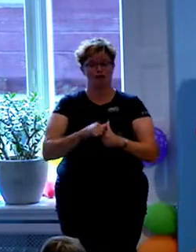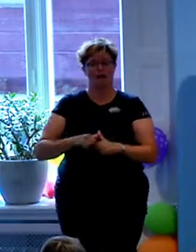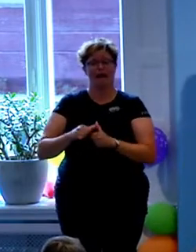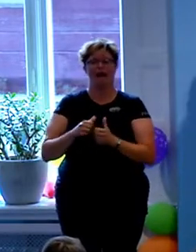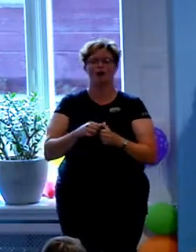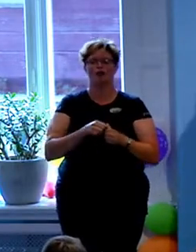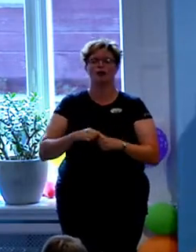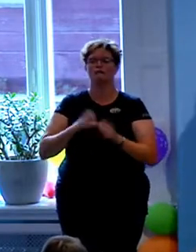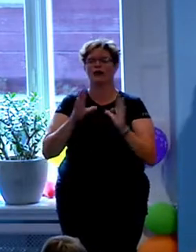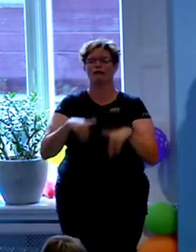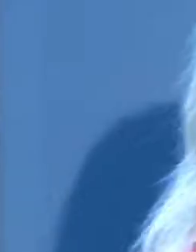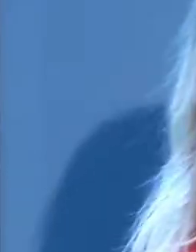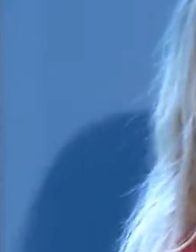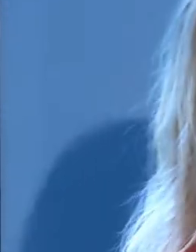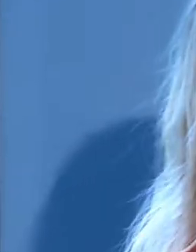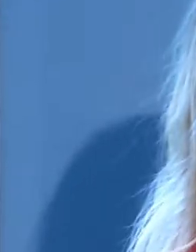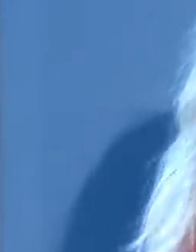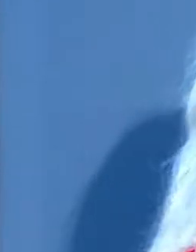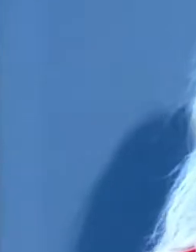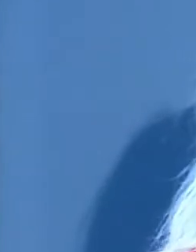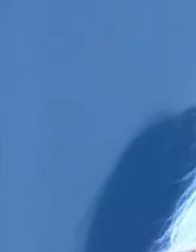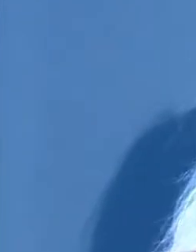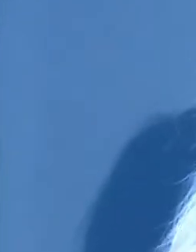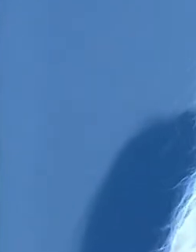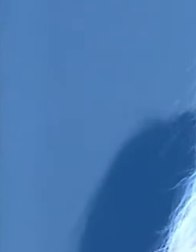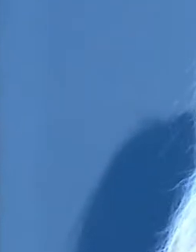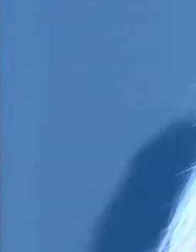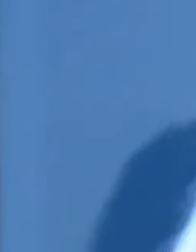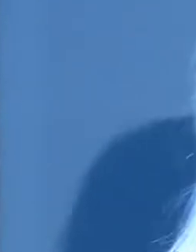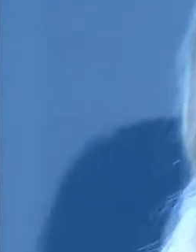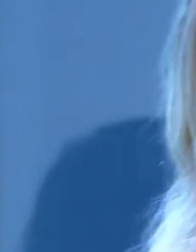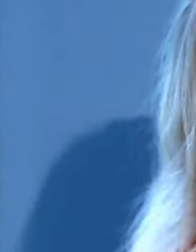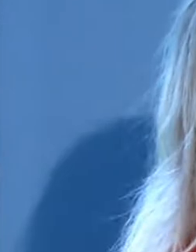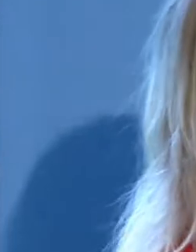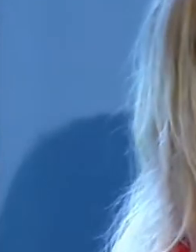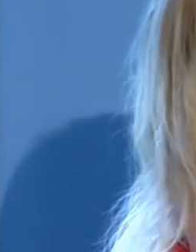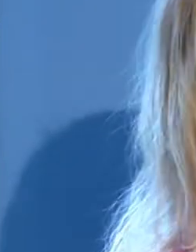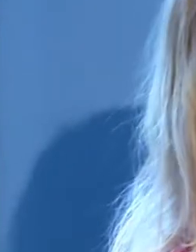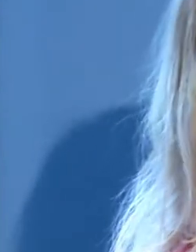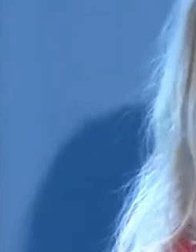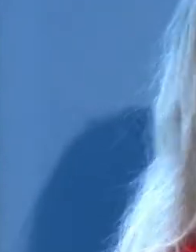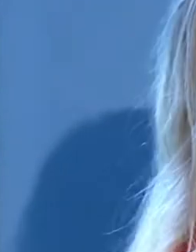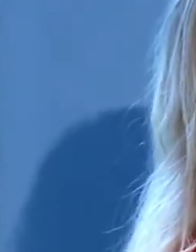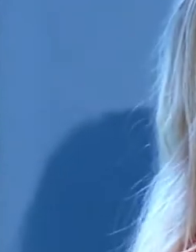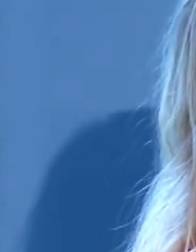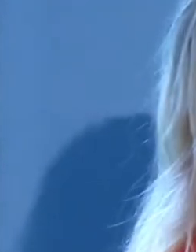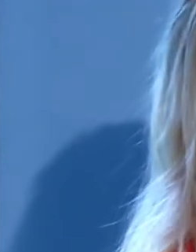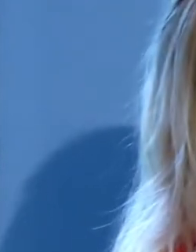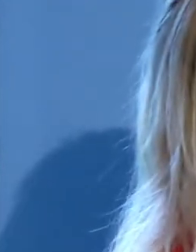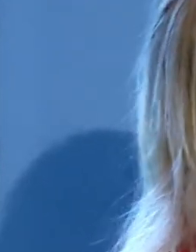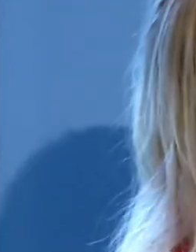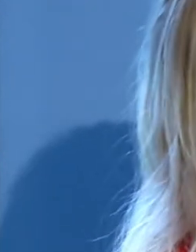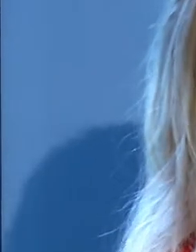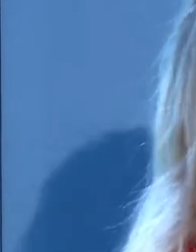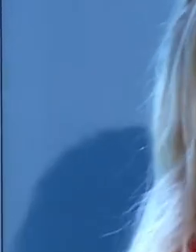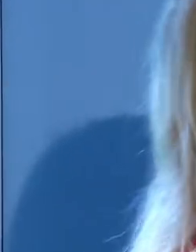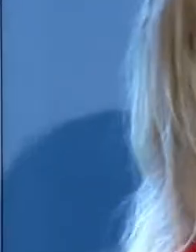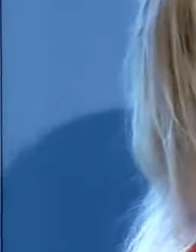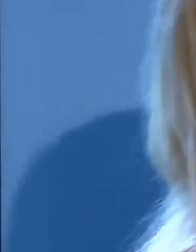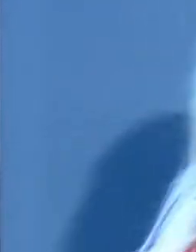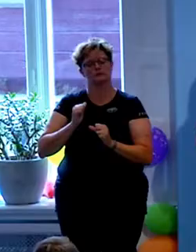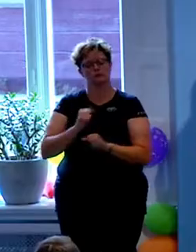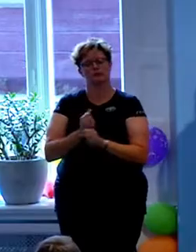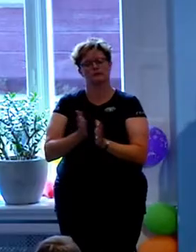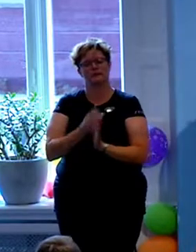har varit lite så här förskonad från liksom krav uppifrån. Diskrimineringsfrågor och annat, väldigt kort. Men det tror jag är, ställ lite krav så att vi måste jobba med de här